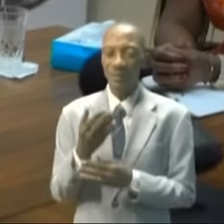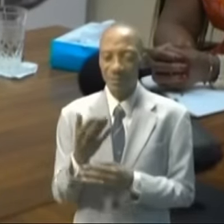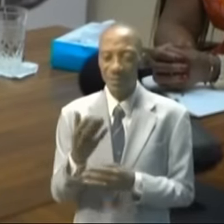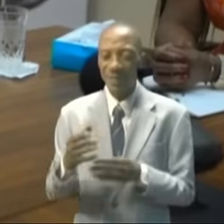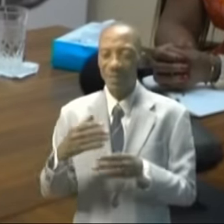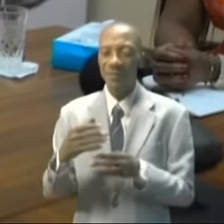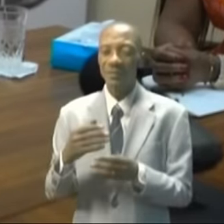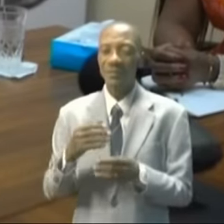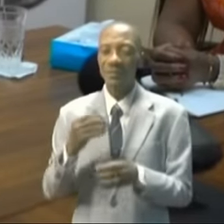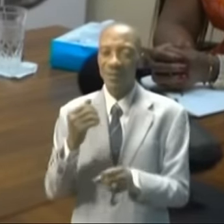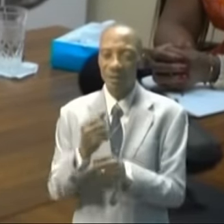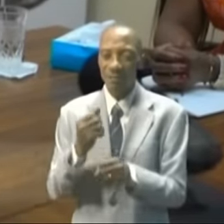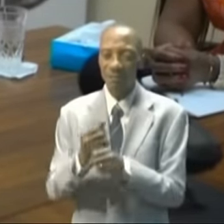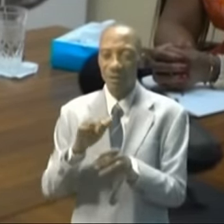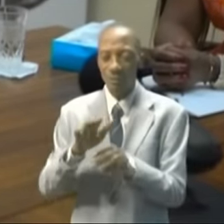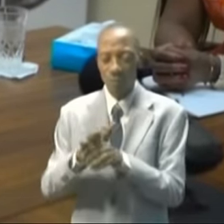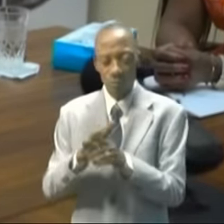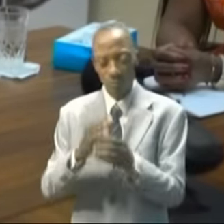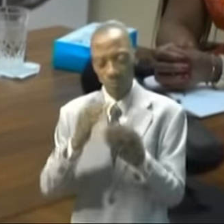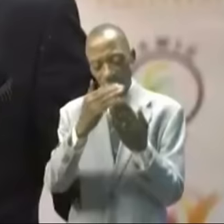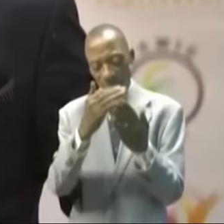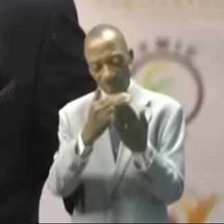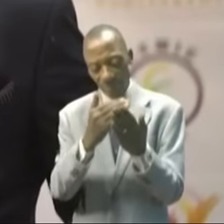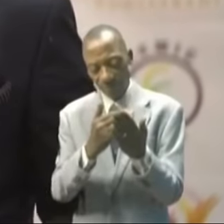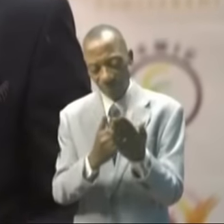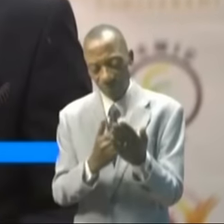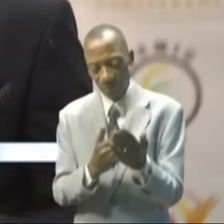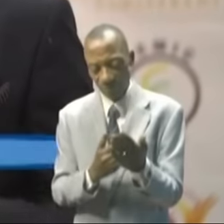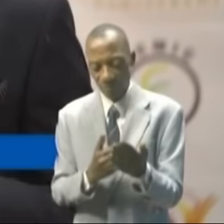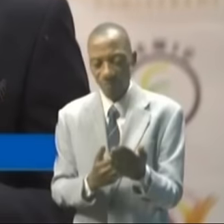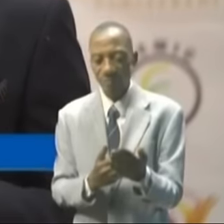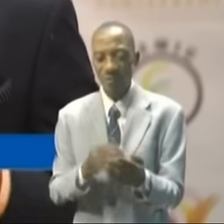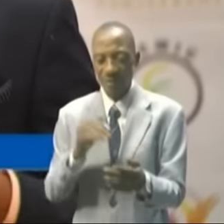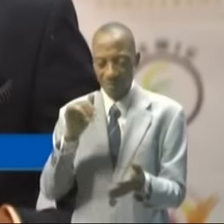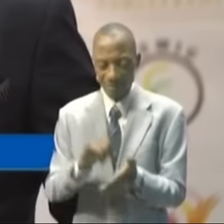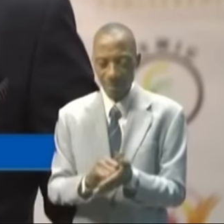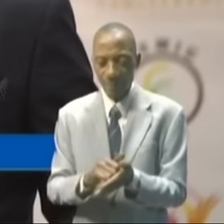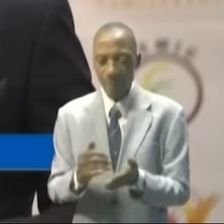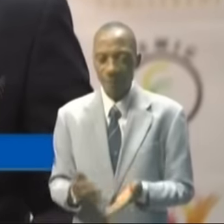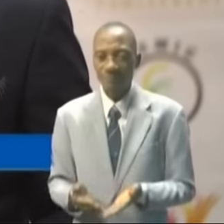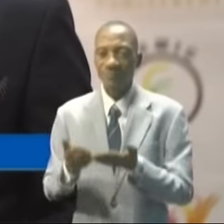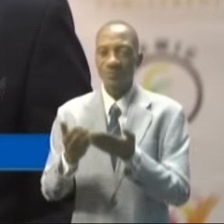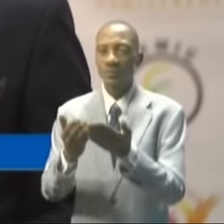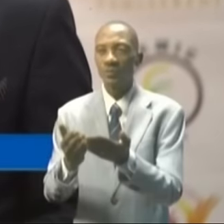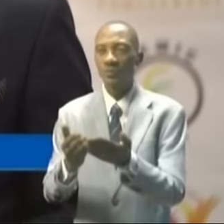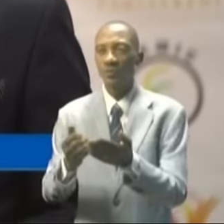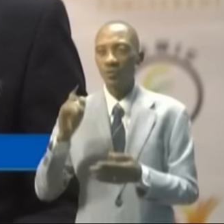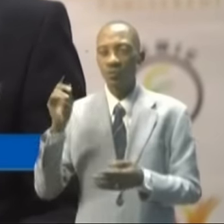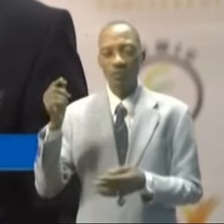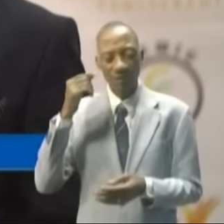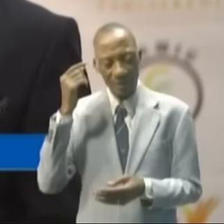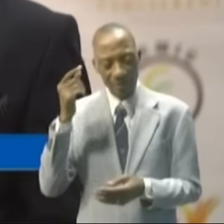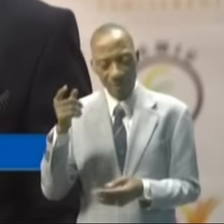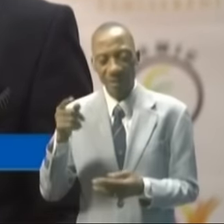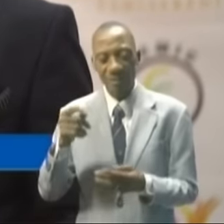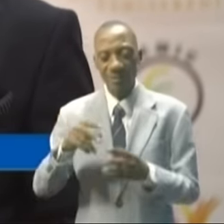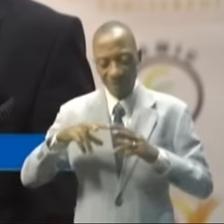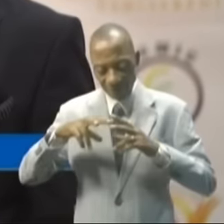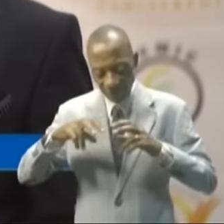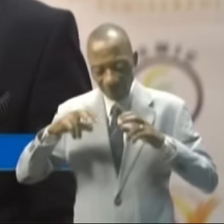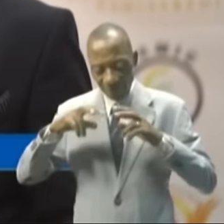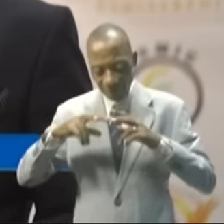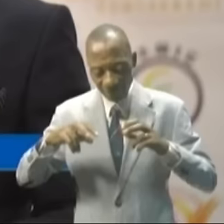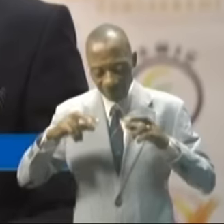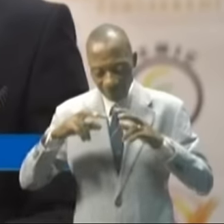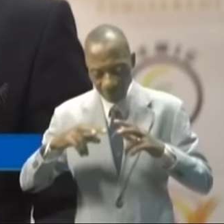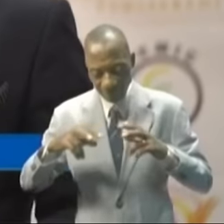cœur. Il y a aussi l'échographie de ventre, on peut 4D, on peut voir tous les organes dedans, ceux qui sont touchés